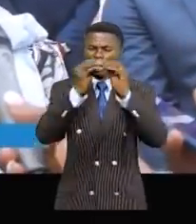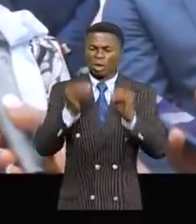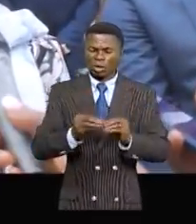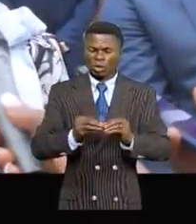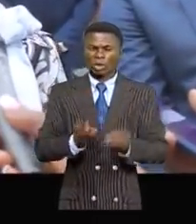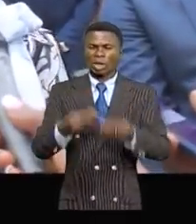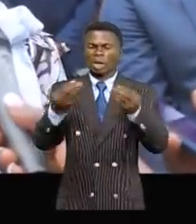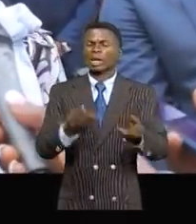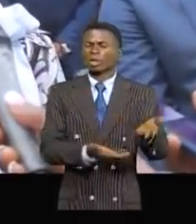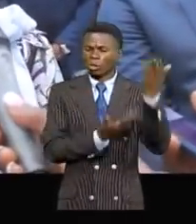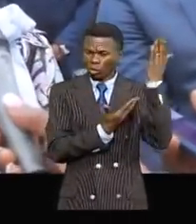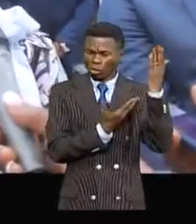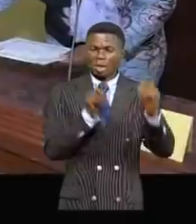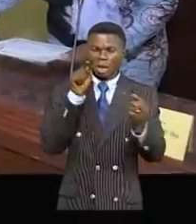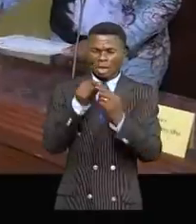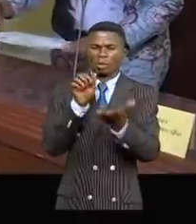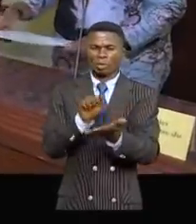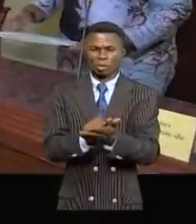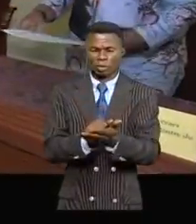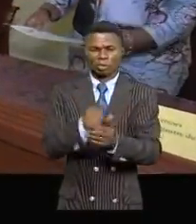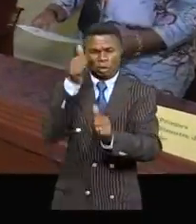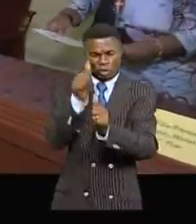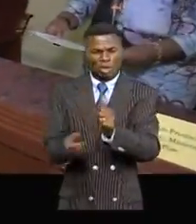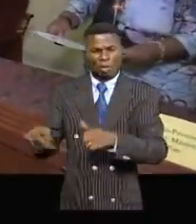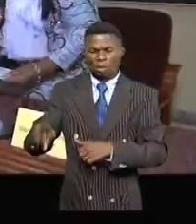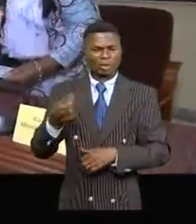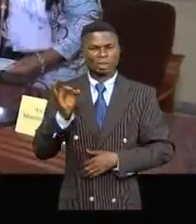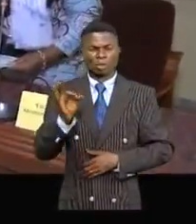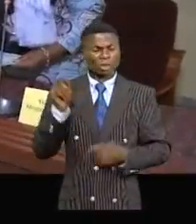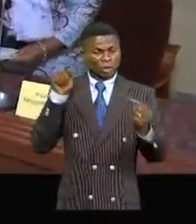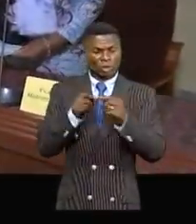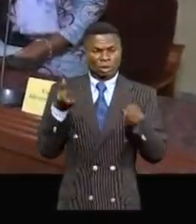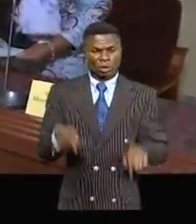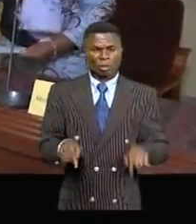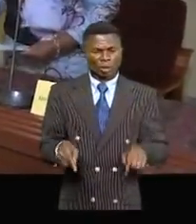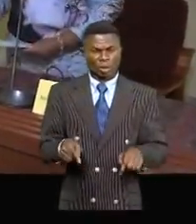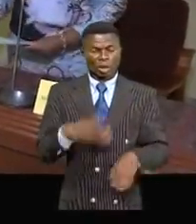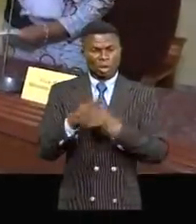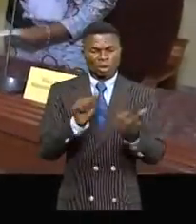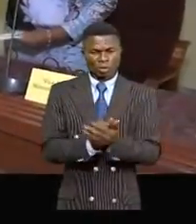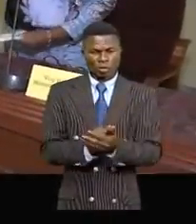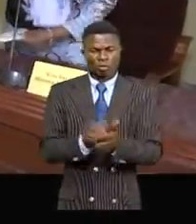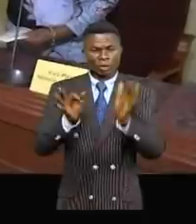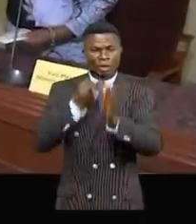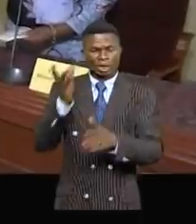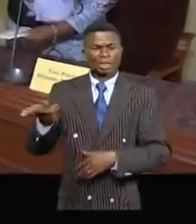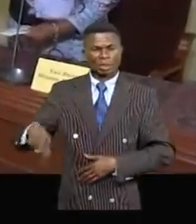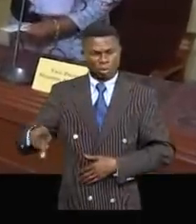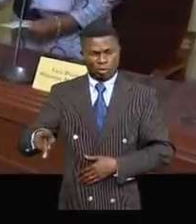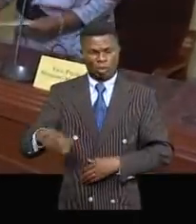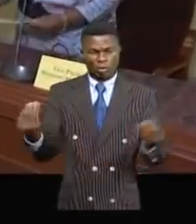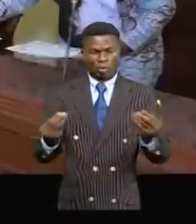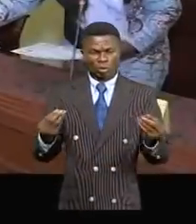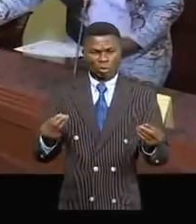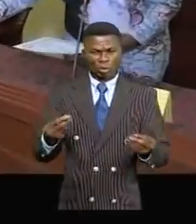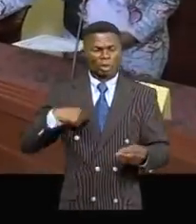à prioriser ces objectifs dans chaque province. Jusque-là, nous l'avons fait dans 13 provinces. C'est pourquoi